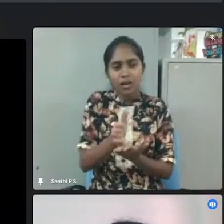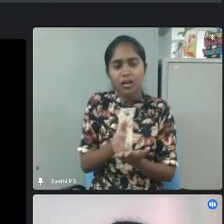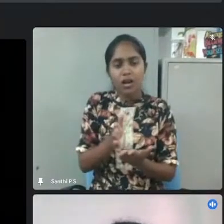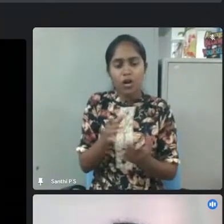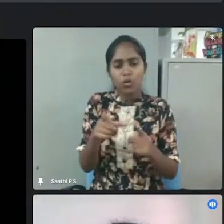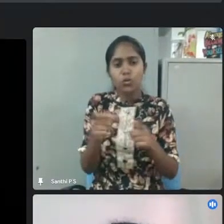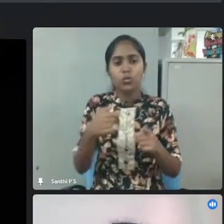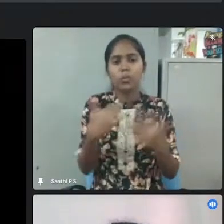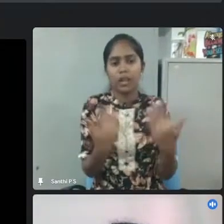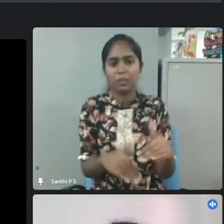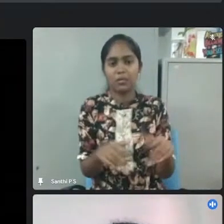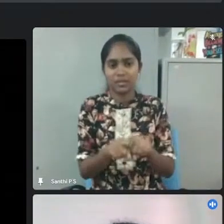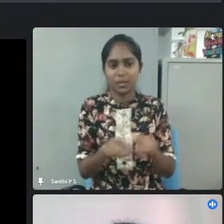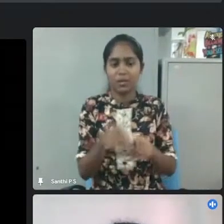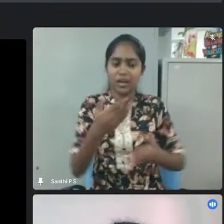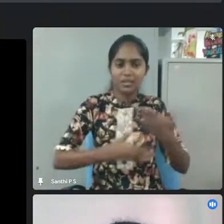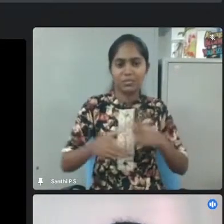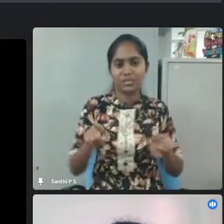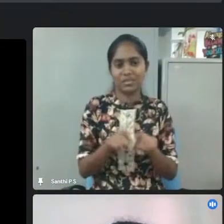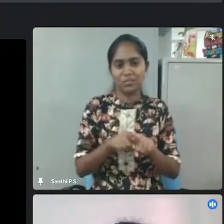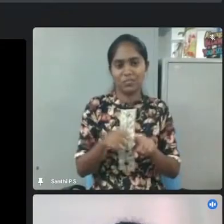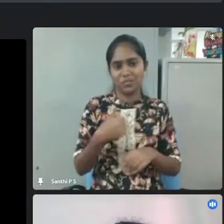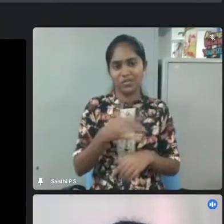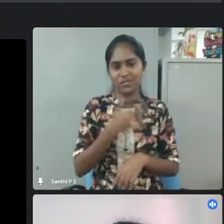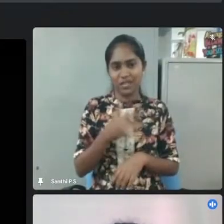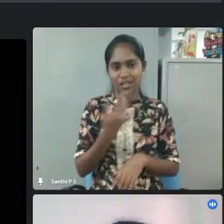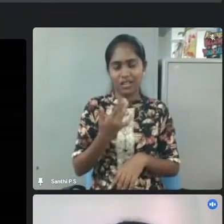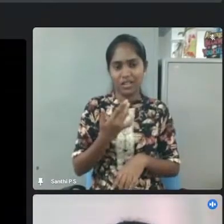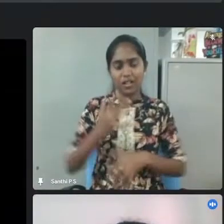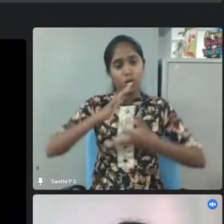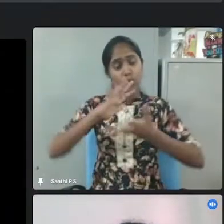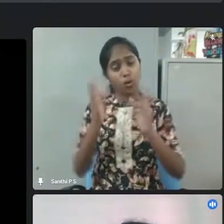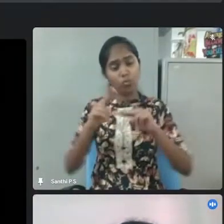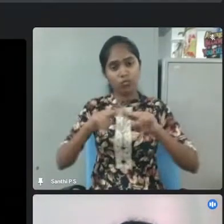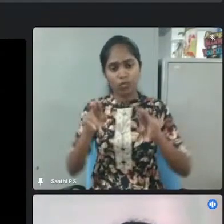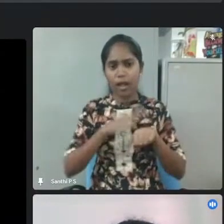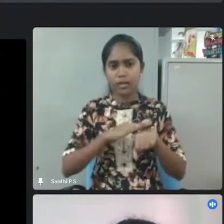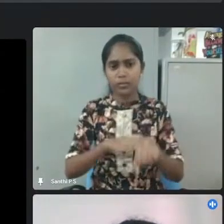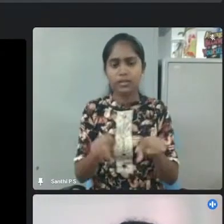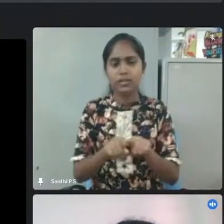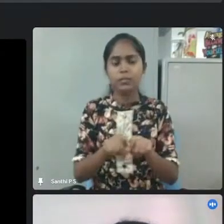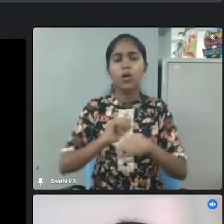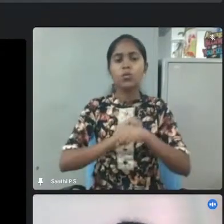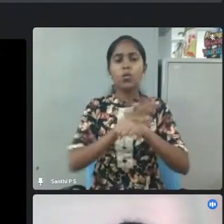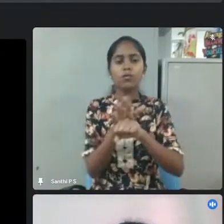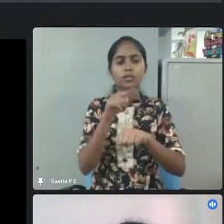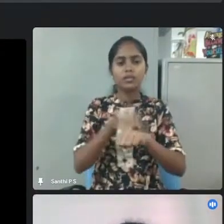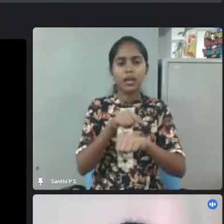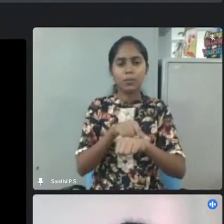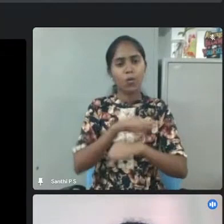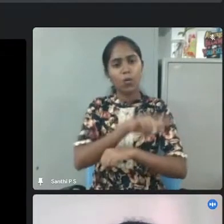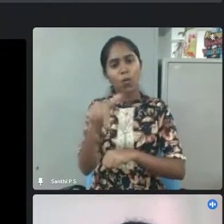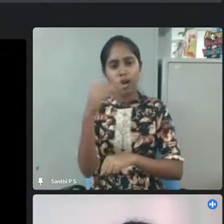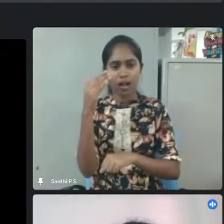ലോകമെമ്പാടും തന്നെ ഒരു ഇത് അനുഭവിച്ച ഒരു കാലഘട്ടം കോവിഡ് കാലഘട്ടമാണ്. കോവിഡ് കാലഘട്ടത്തിന് ശേഷം പറയട്ടെ,